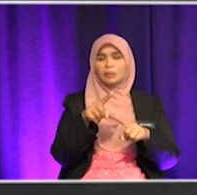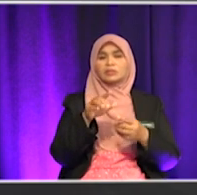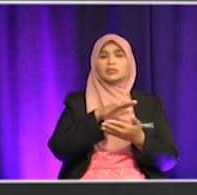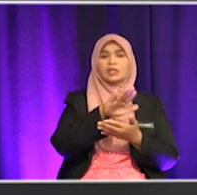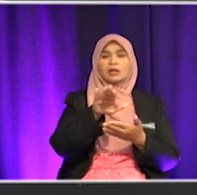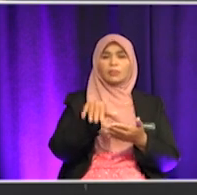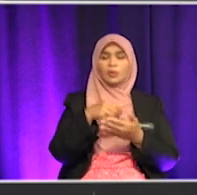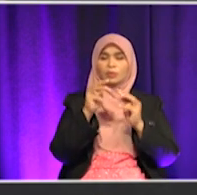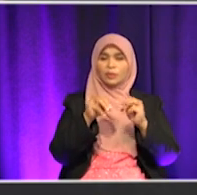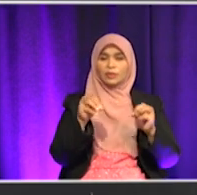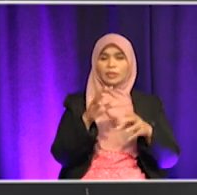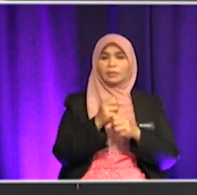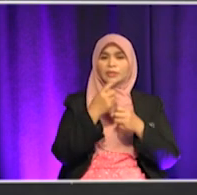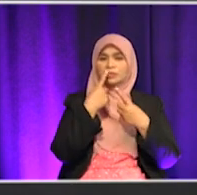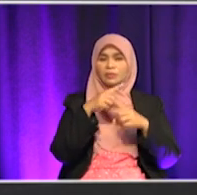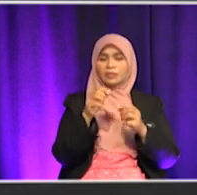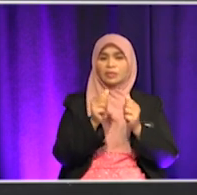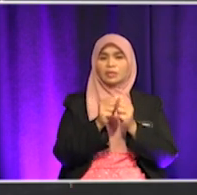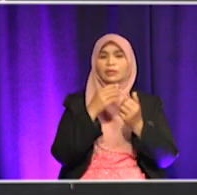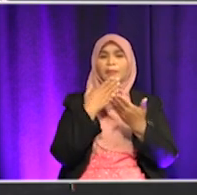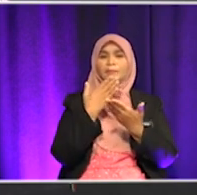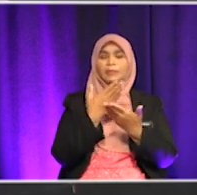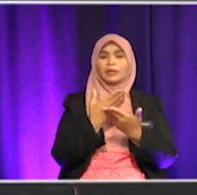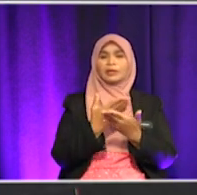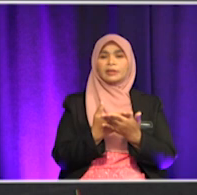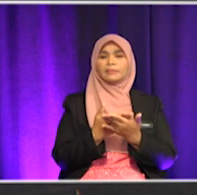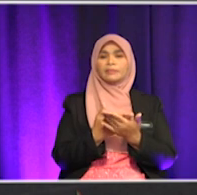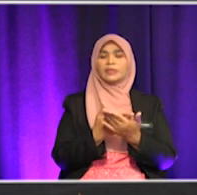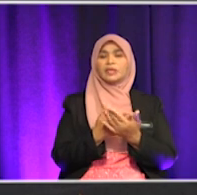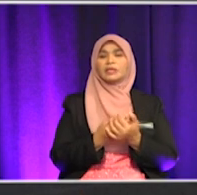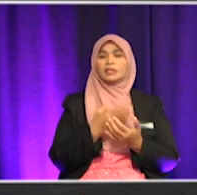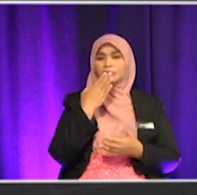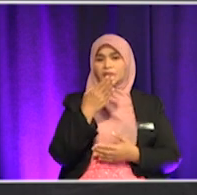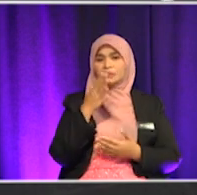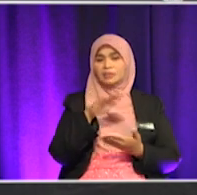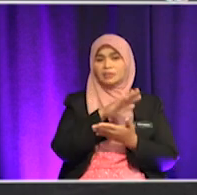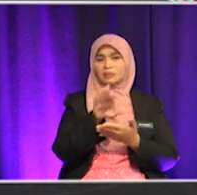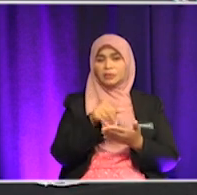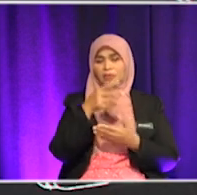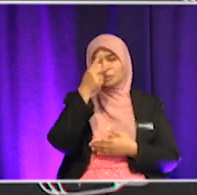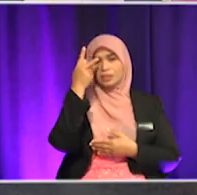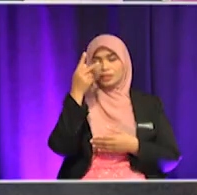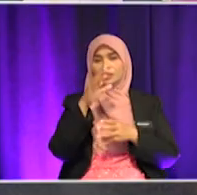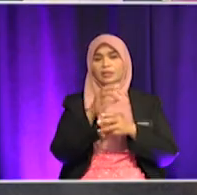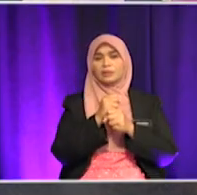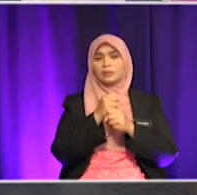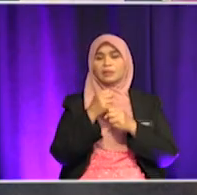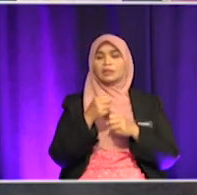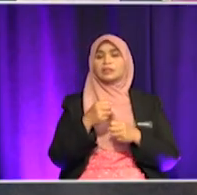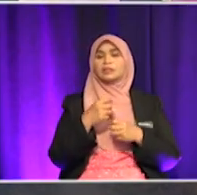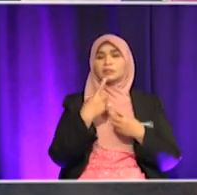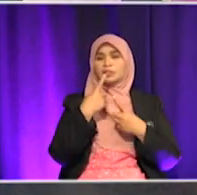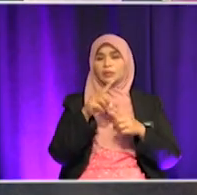semua murid-murid dapat menjawab dengan baik sekali. Alhamdulillah. Terima kasih semua kerana berjaya menjawab, memang anda cemerlang belaka.